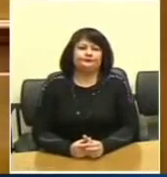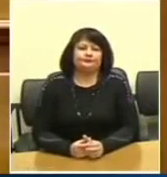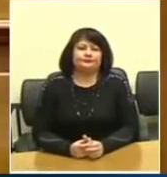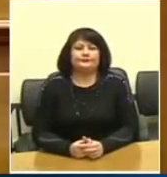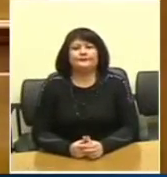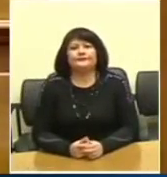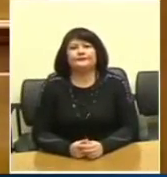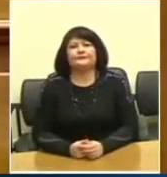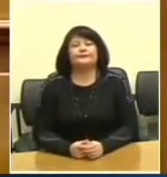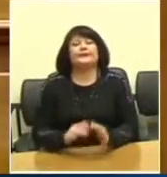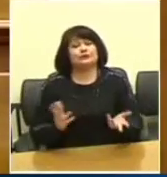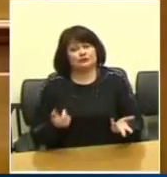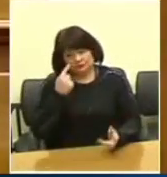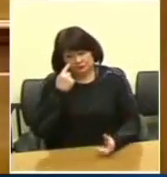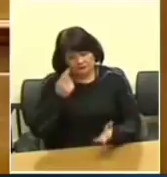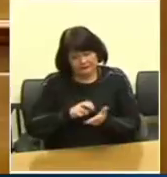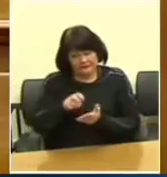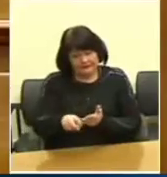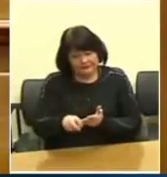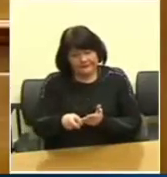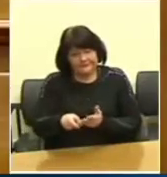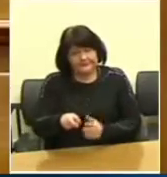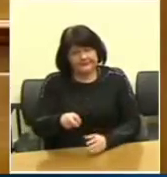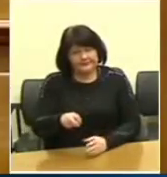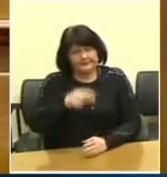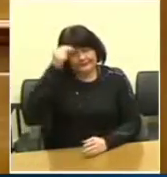στο οποίο οι φωτισμένες δυνάμεις της